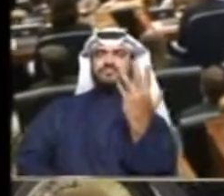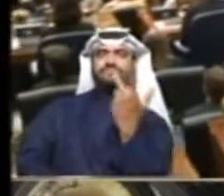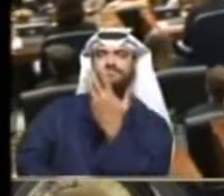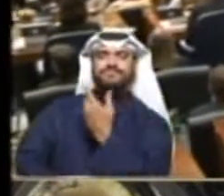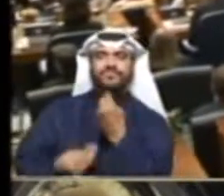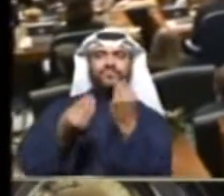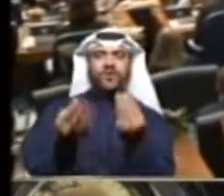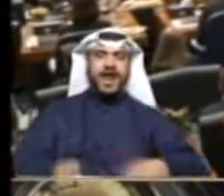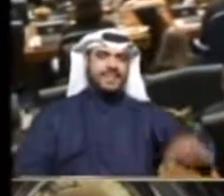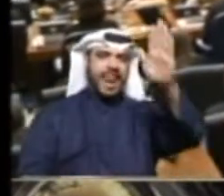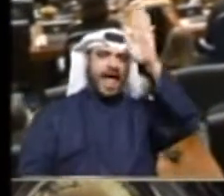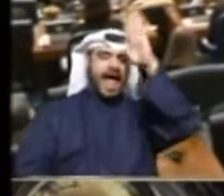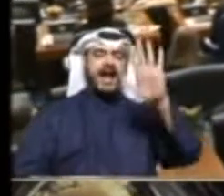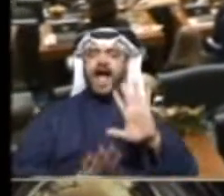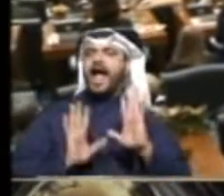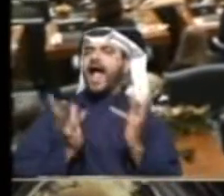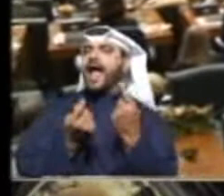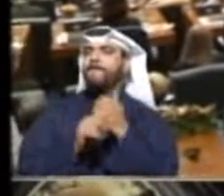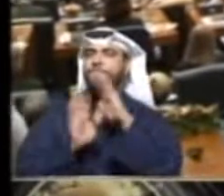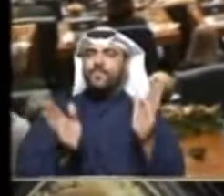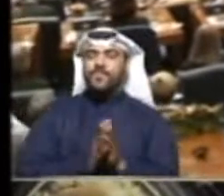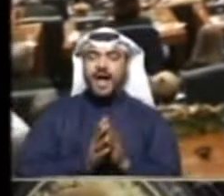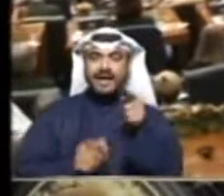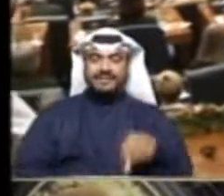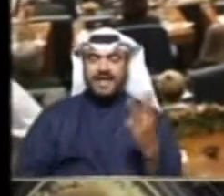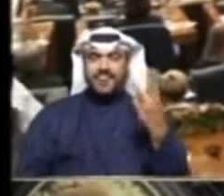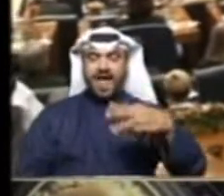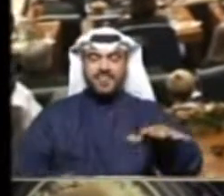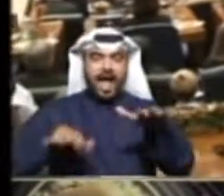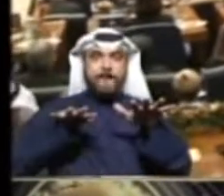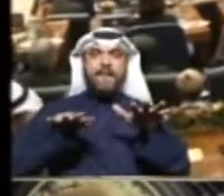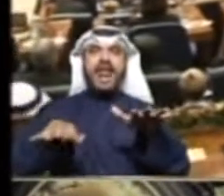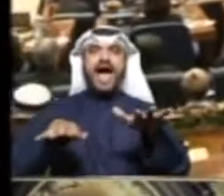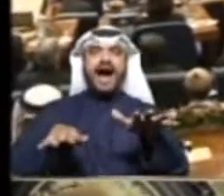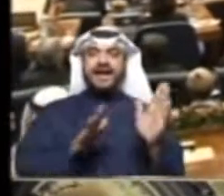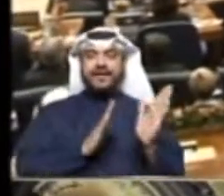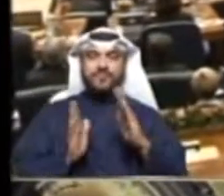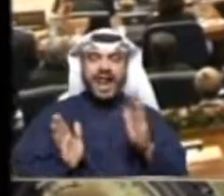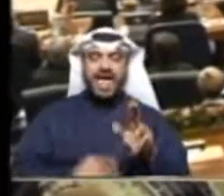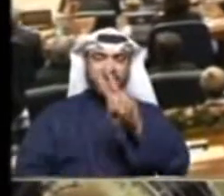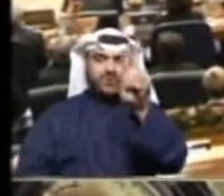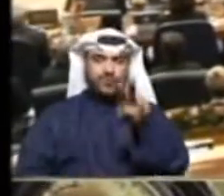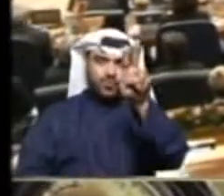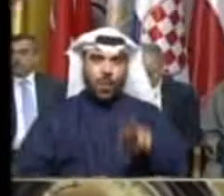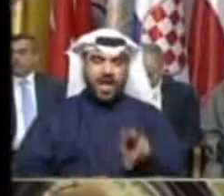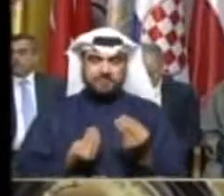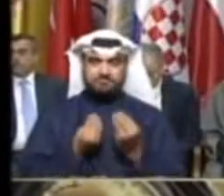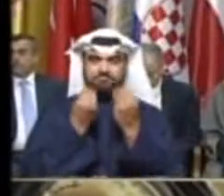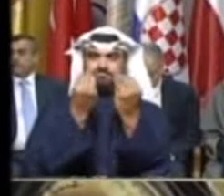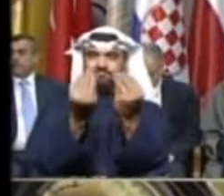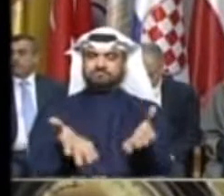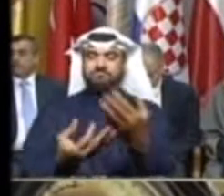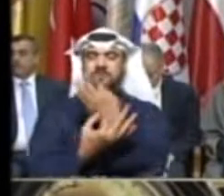الدولي لإعادة إعمار العراق الذي استضافته البلاد في الفترة من 12 حتى 14 من الشهر الجاري،